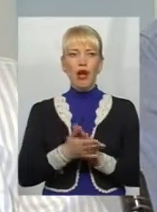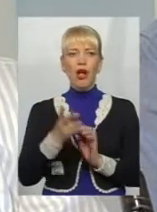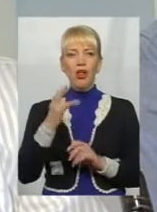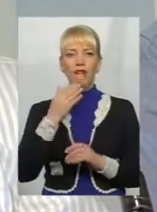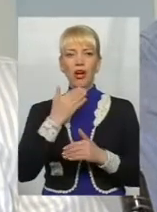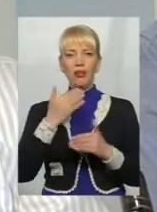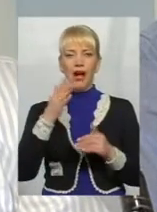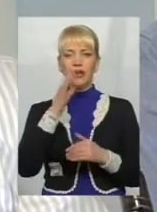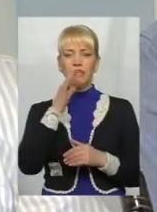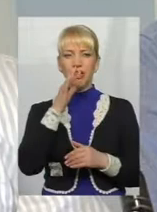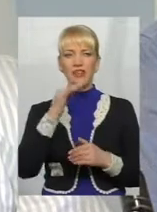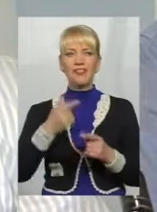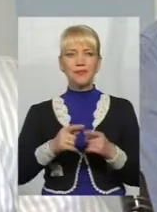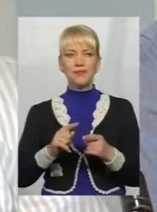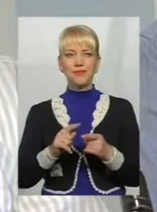останнім часом